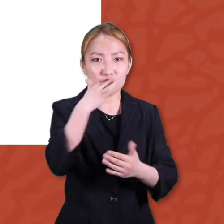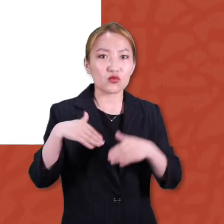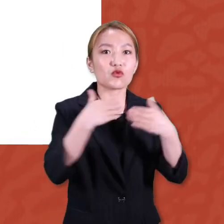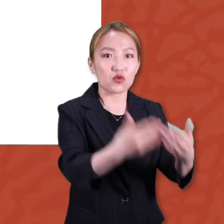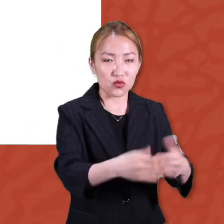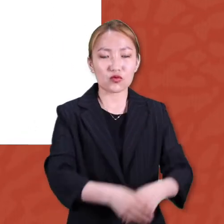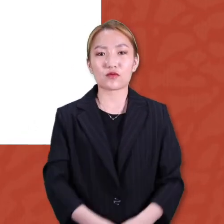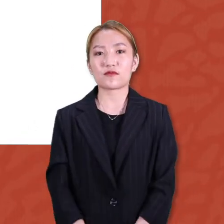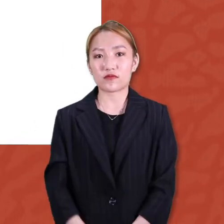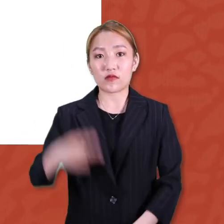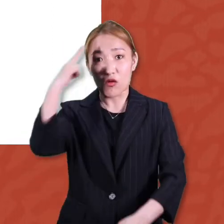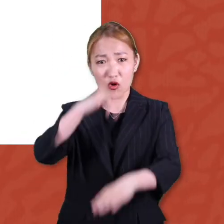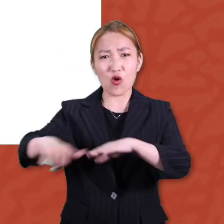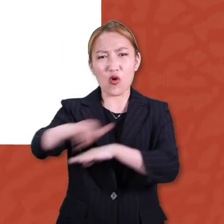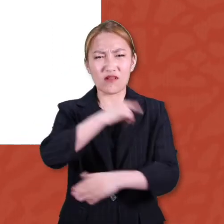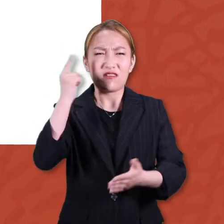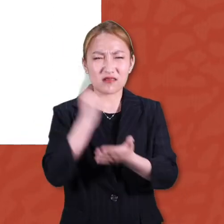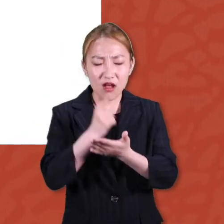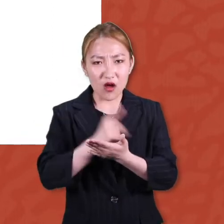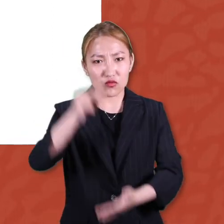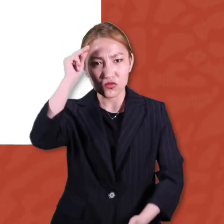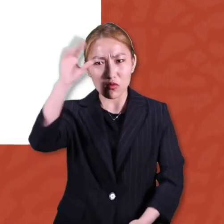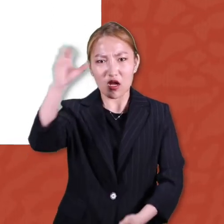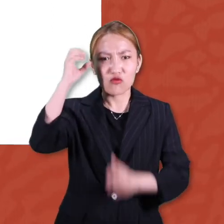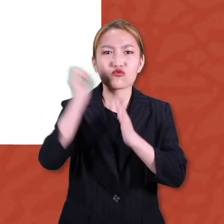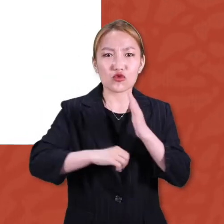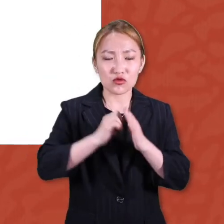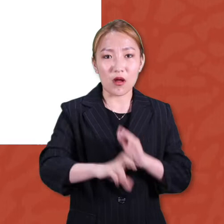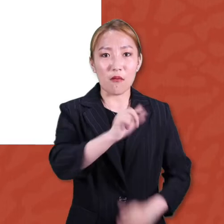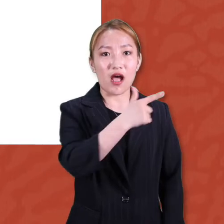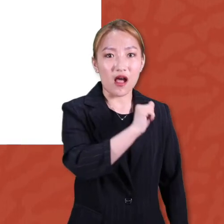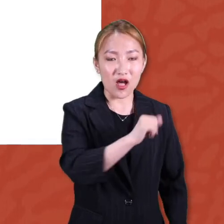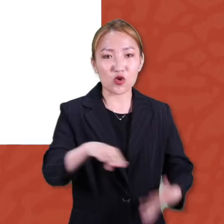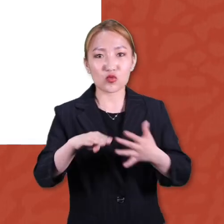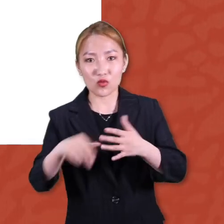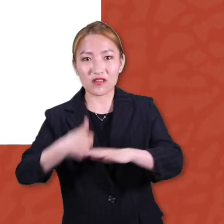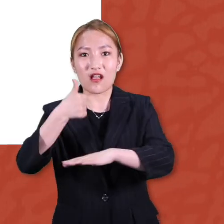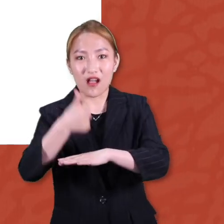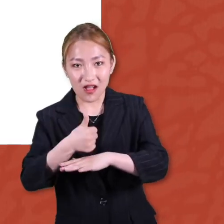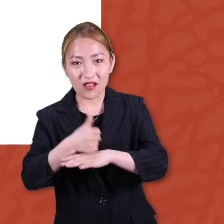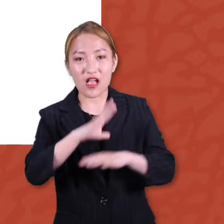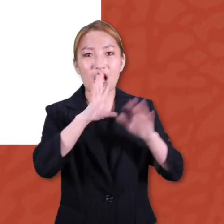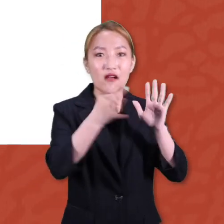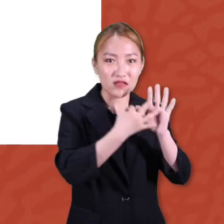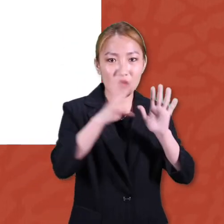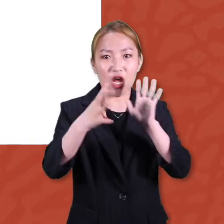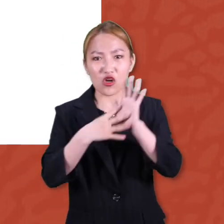Польшид зайлшгүй эзэмших баг дунд боловсрол 5-аас 18, 19 эсвэл 20 нас хүртэл